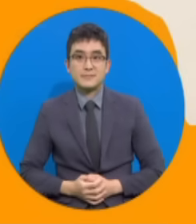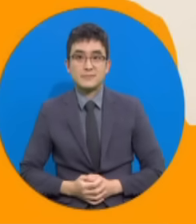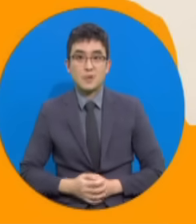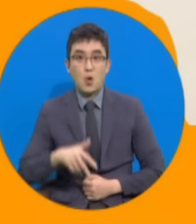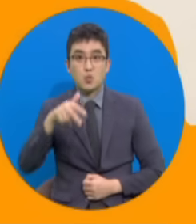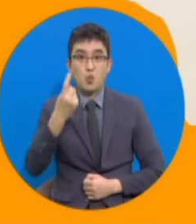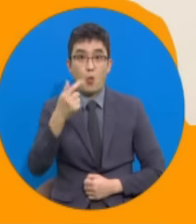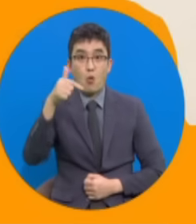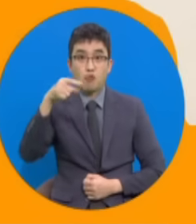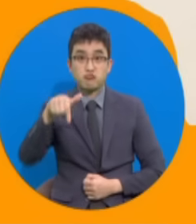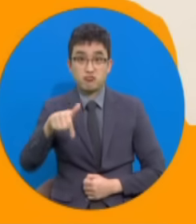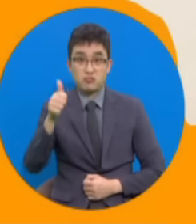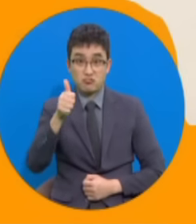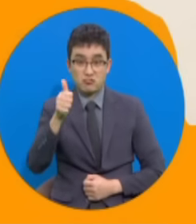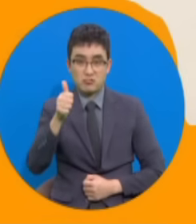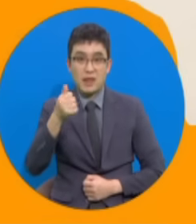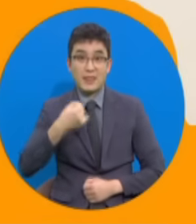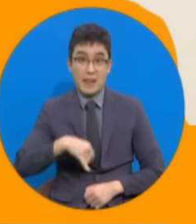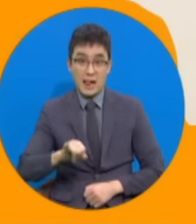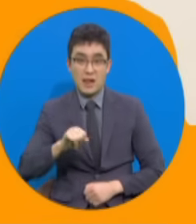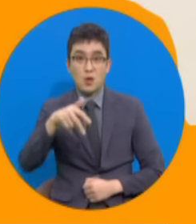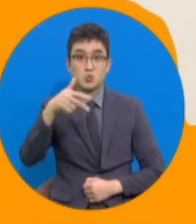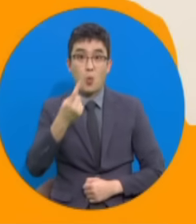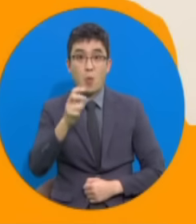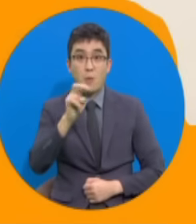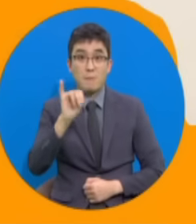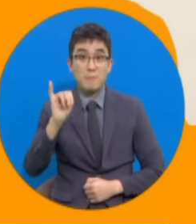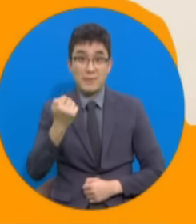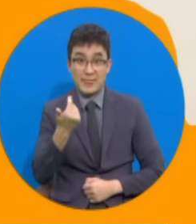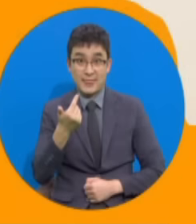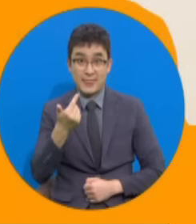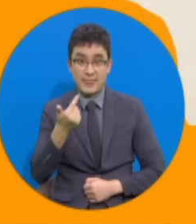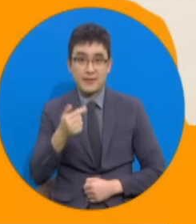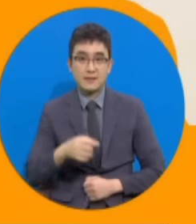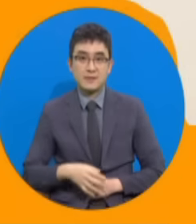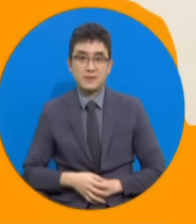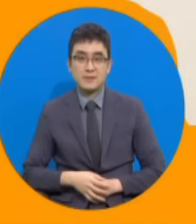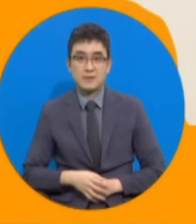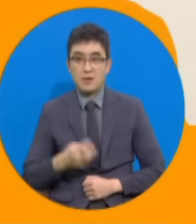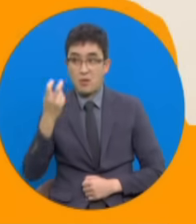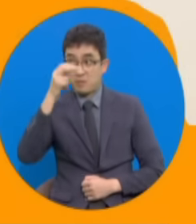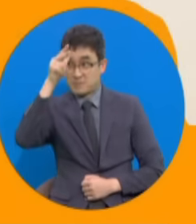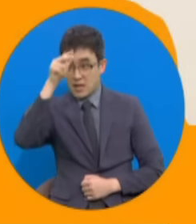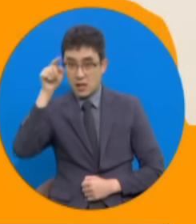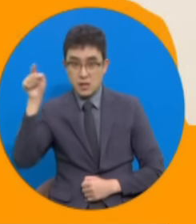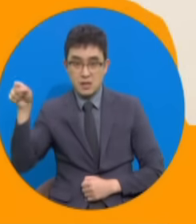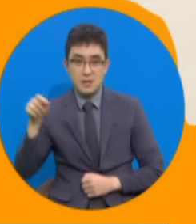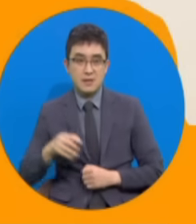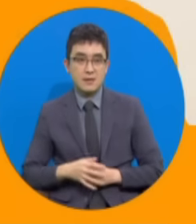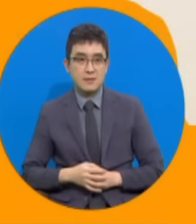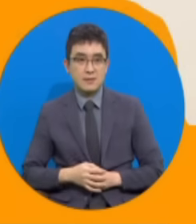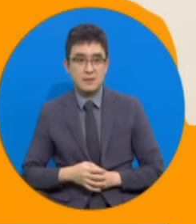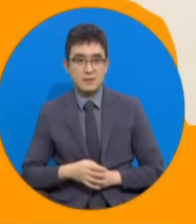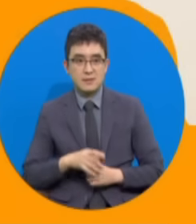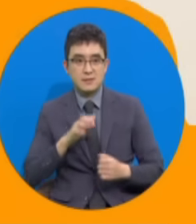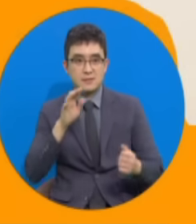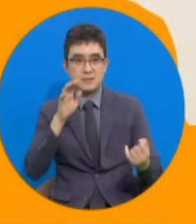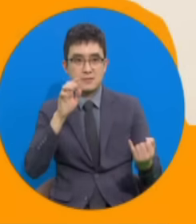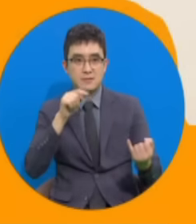조국 전 법무부 장관의 딸 조민 씨에 대해서 검찰이 기소를 할지 안